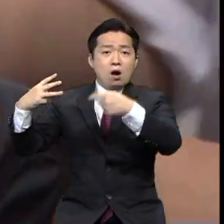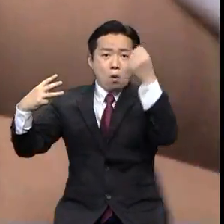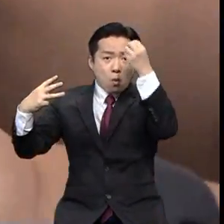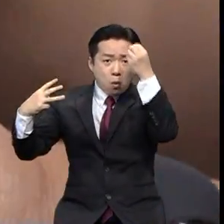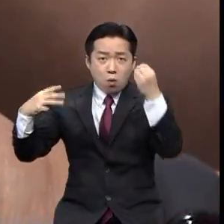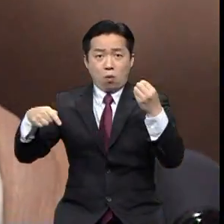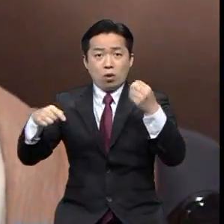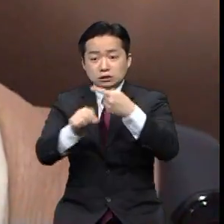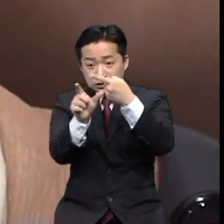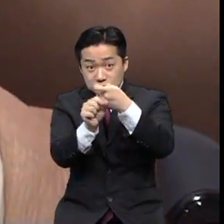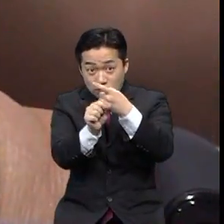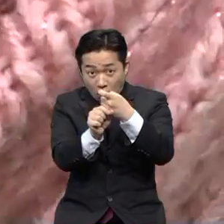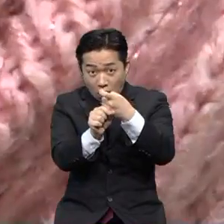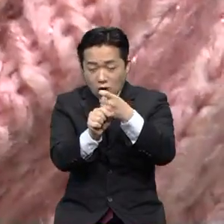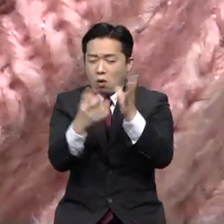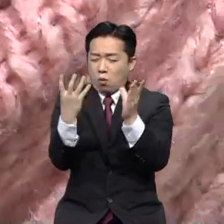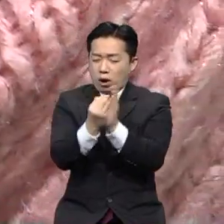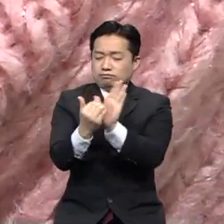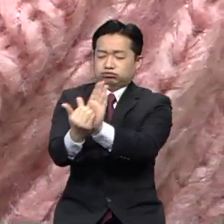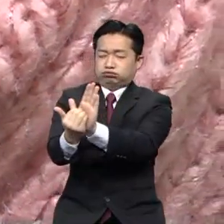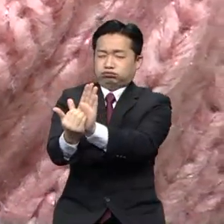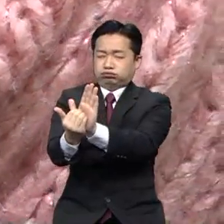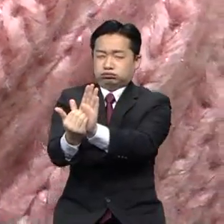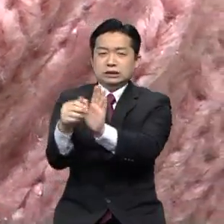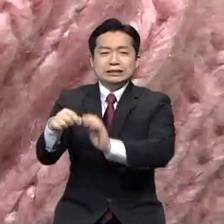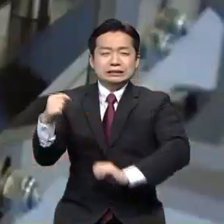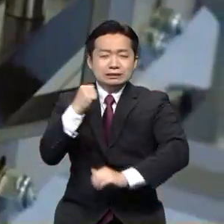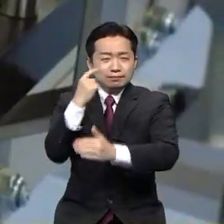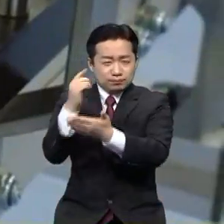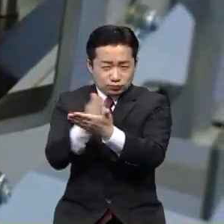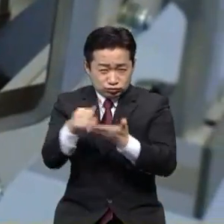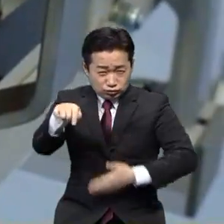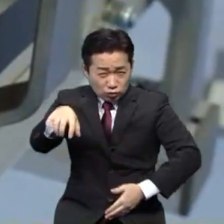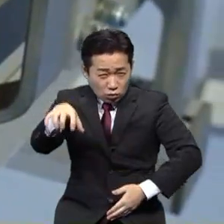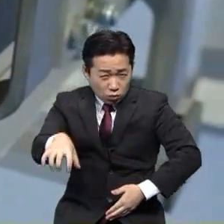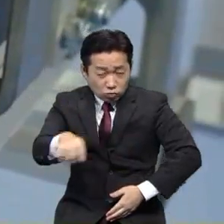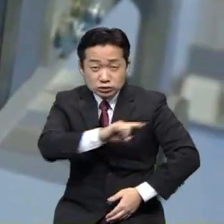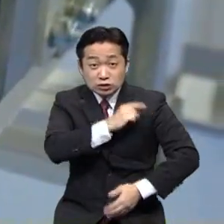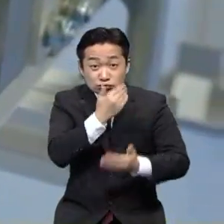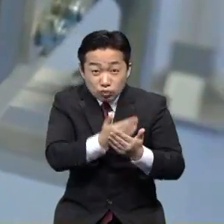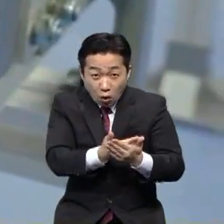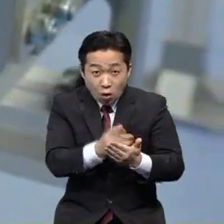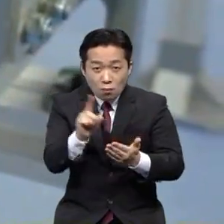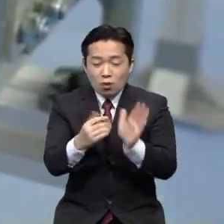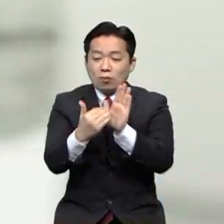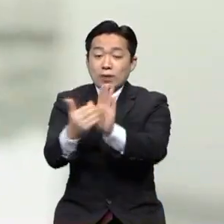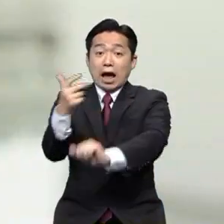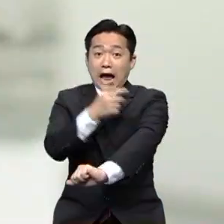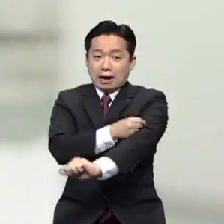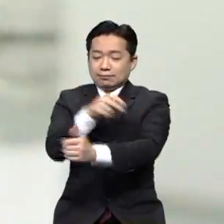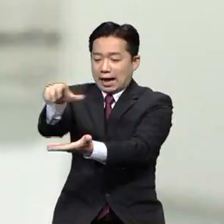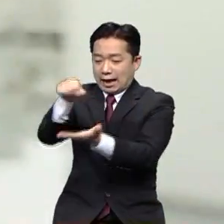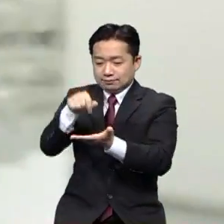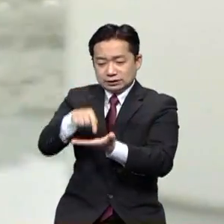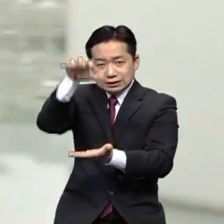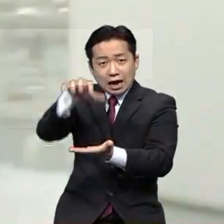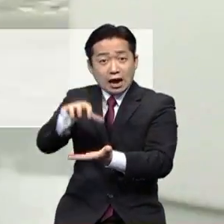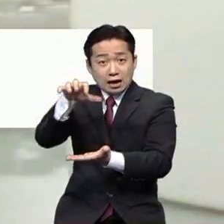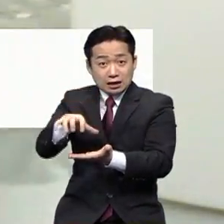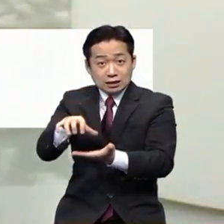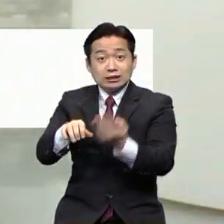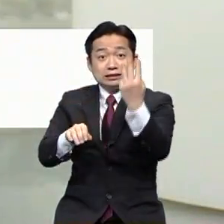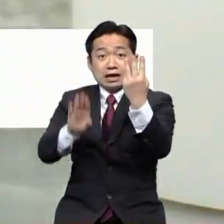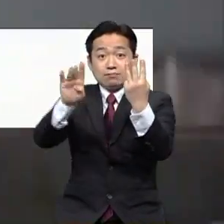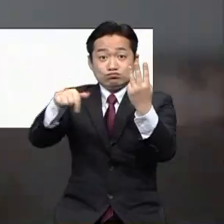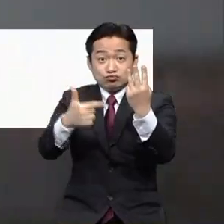11월 집단 면역 여부를 가늠할 승부처 입니다 가장 중요한 건 백신 도입 물량 입니다 3분기에